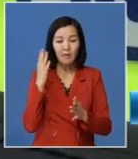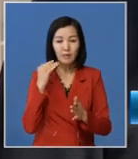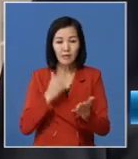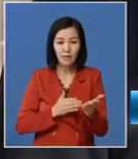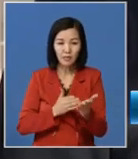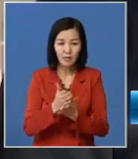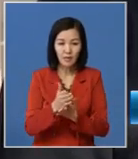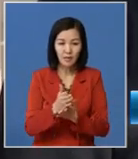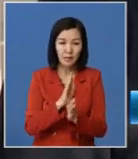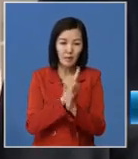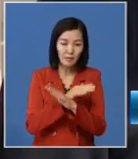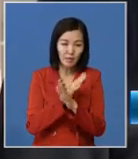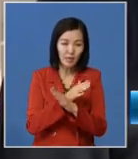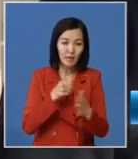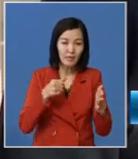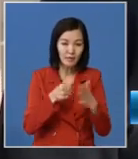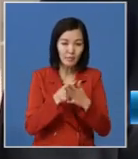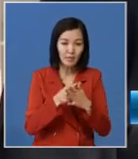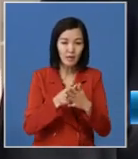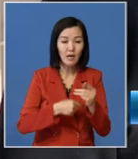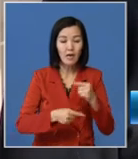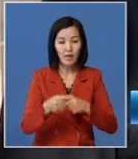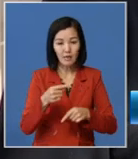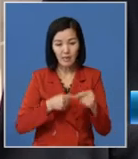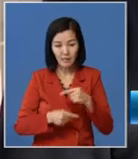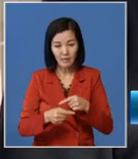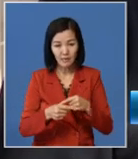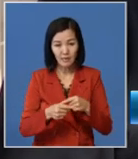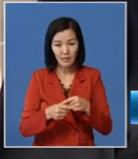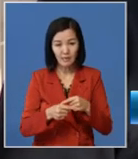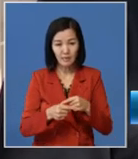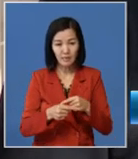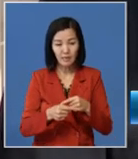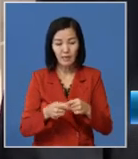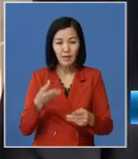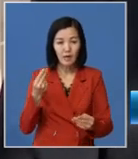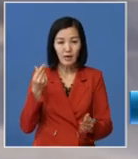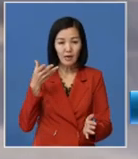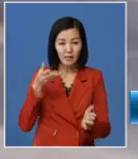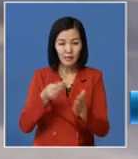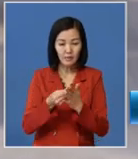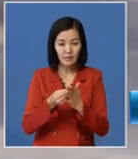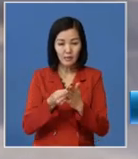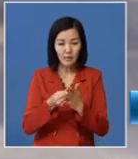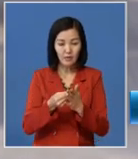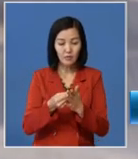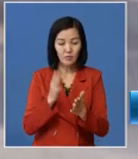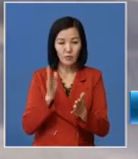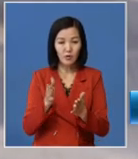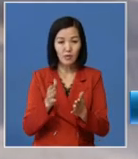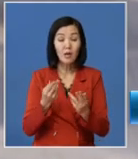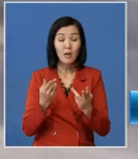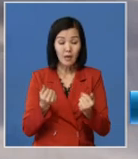барлығы Қапшағайға барады. Сосын қайтып келген кезде осы мына ақылы терминалдан ақылы төлейді.